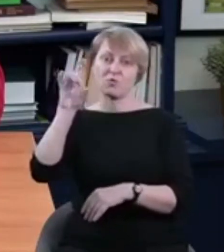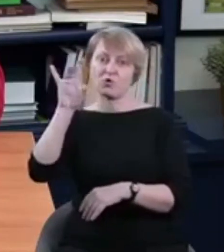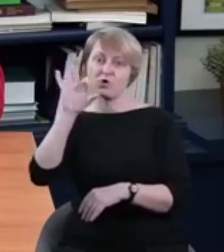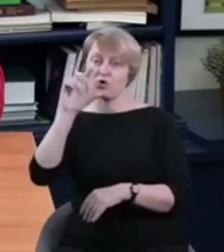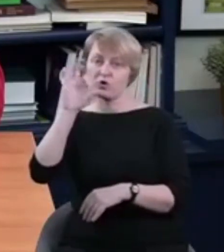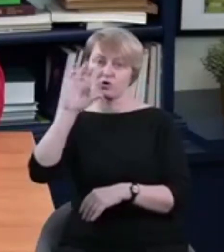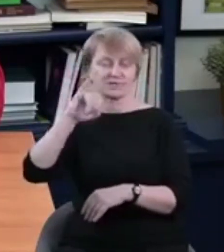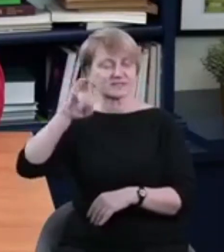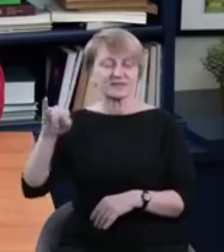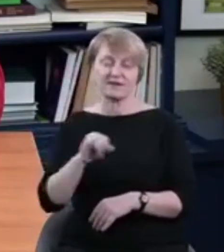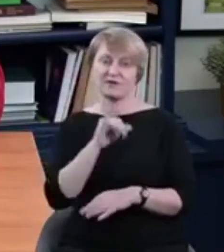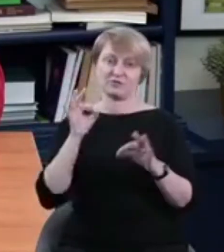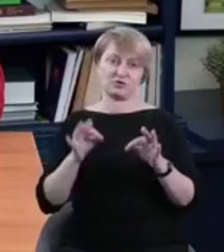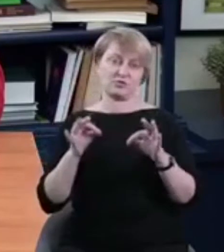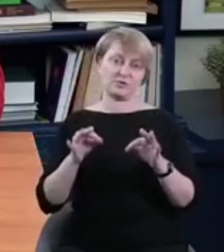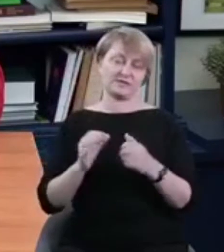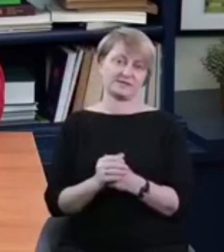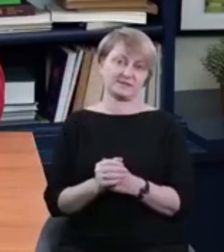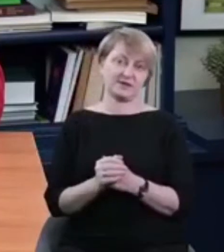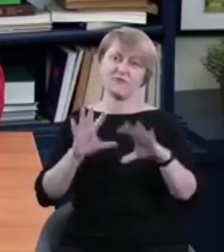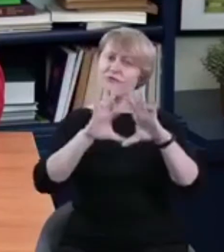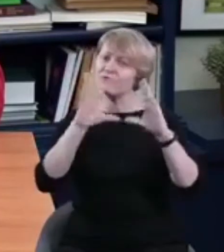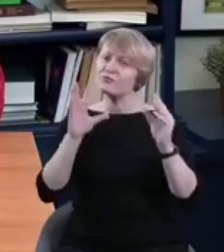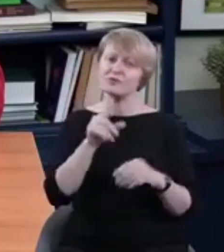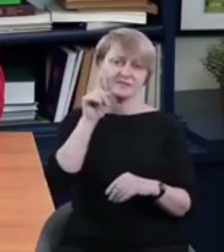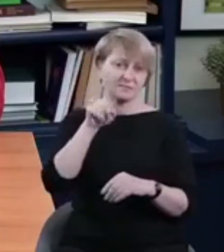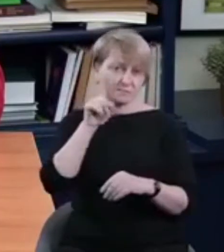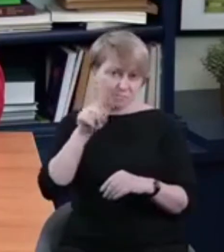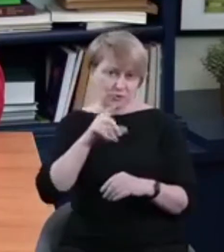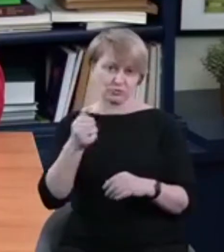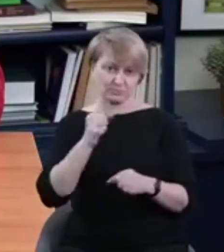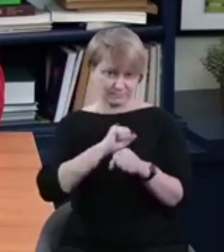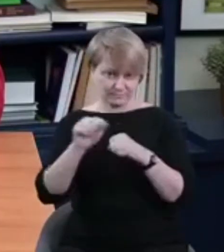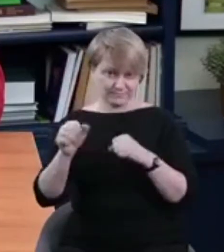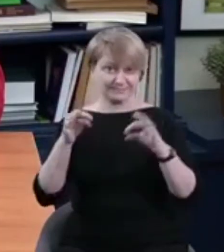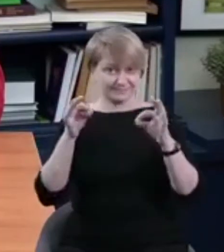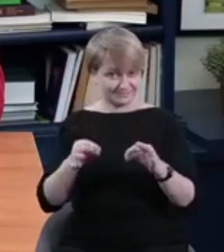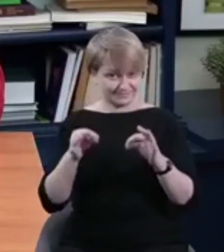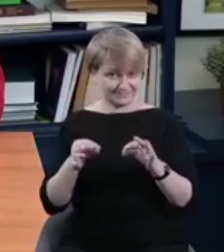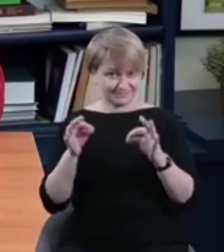nami jest przede wszystkim panom również jak najbardziej oczywiście